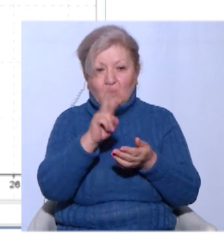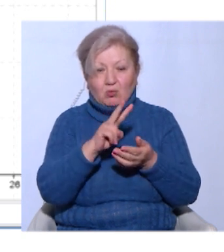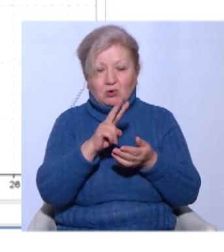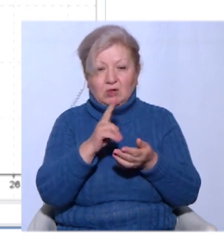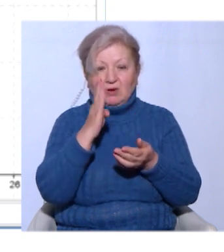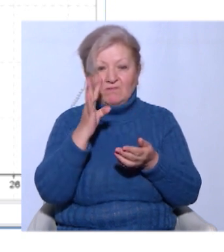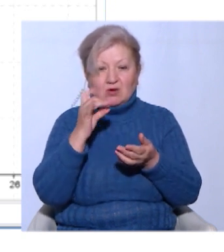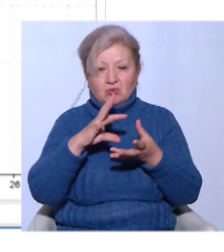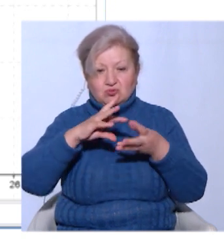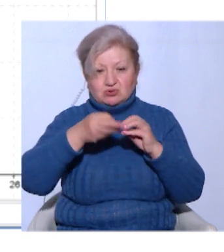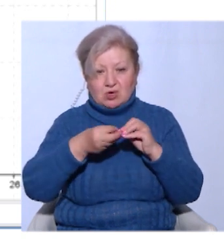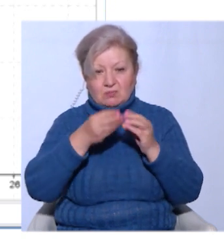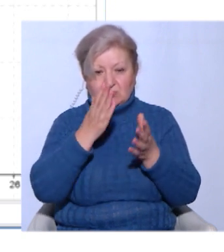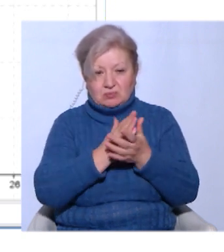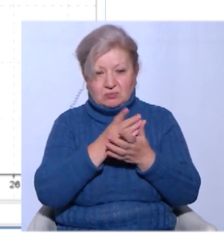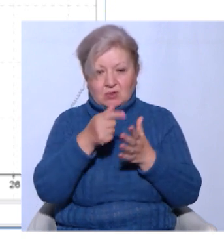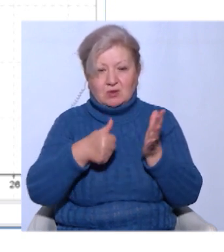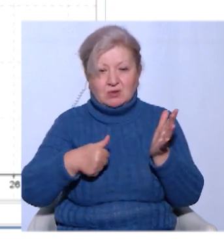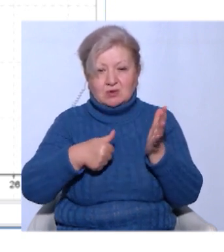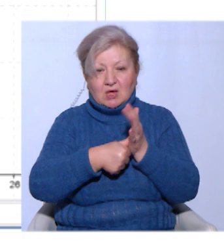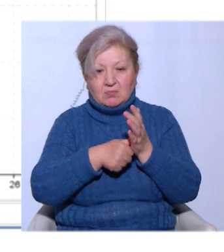აი ეს არის ორი ვექტორის ჯამი.